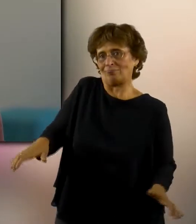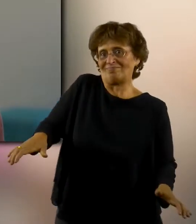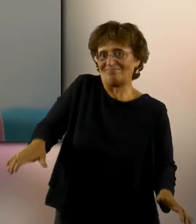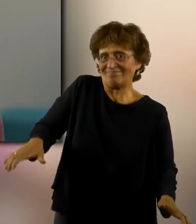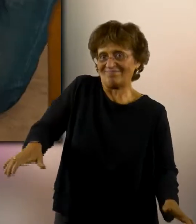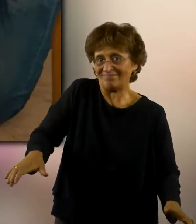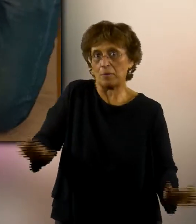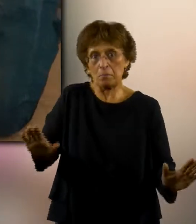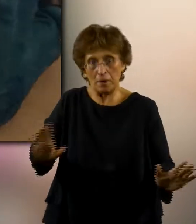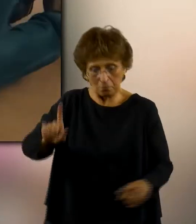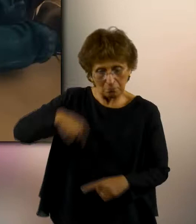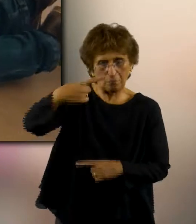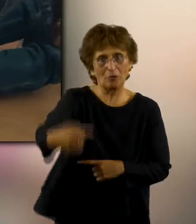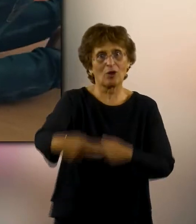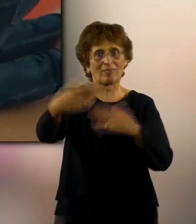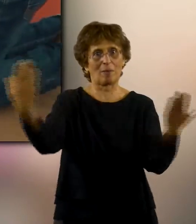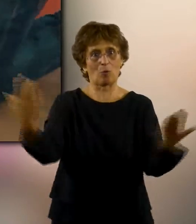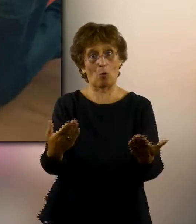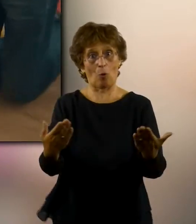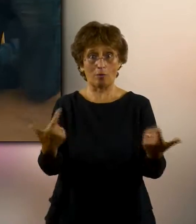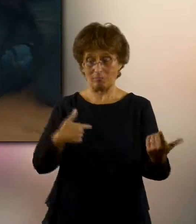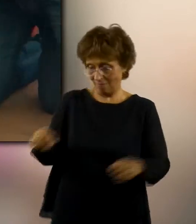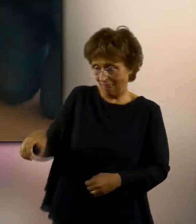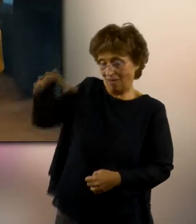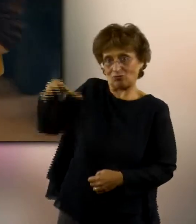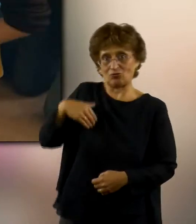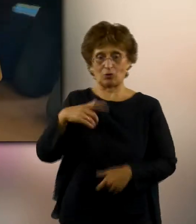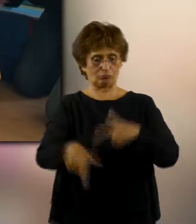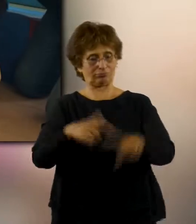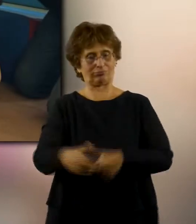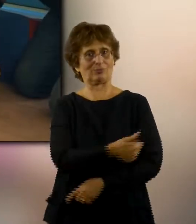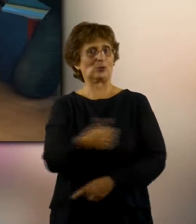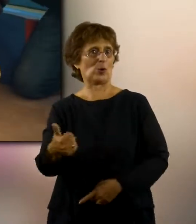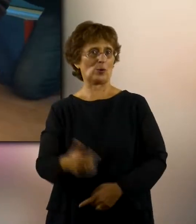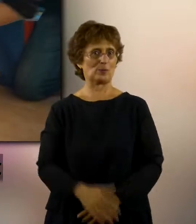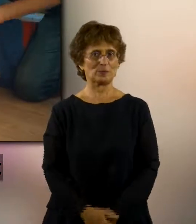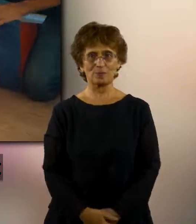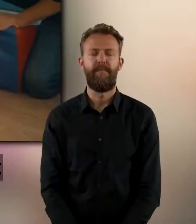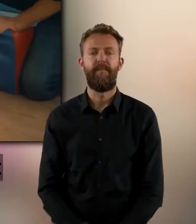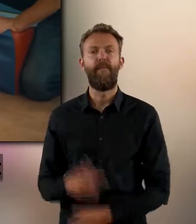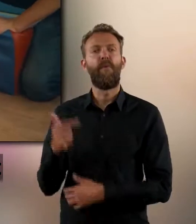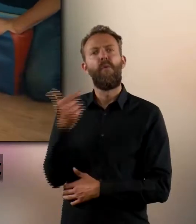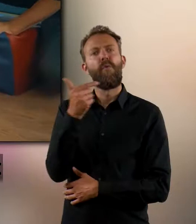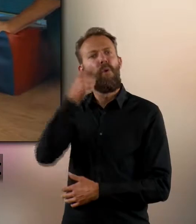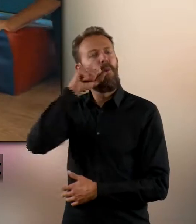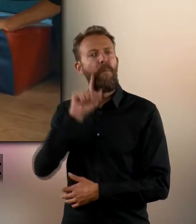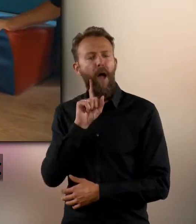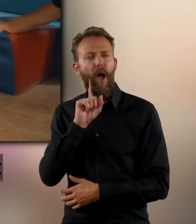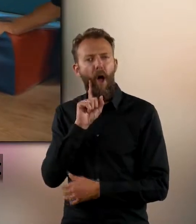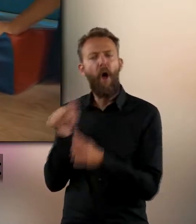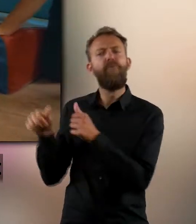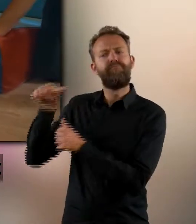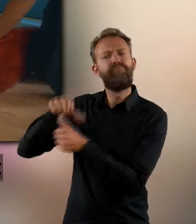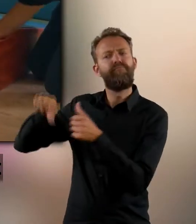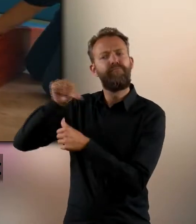va attendre qu'il puisse se lâcher et marcher de manière autonome. Benoît et Gabriel assistent à tour de rôle